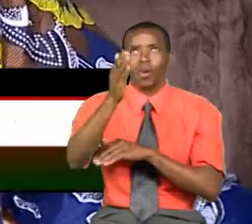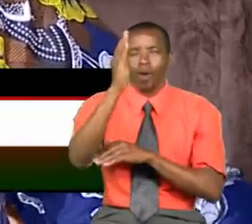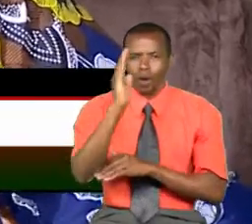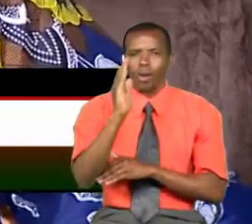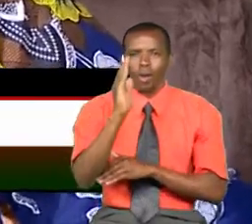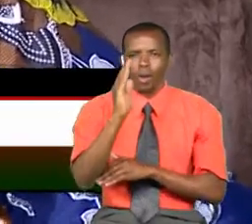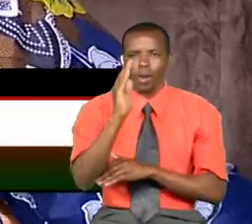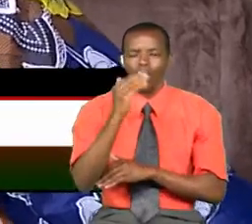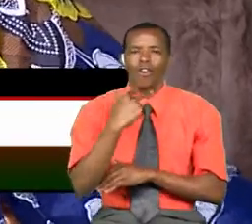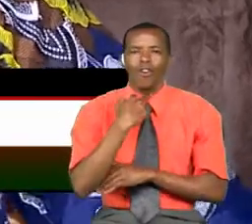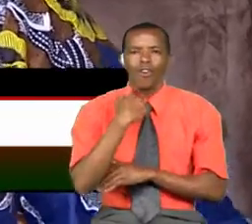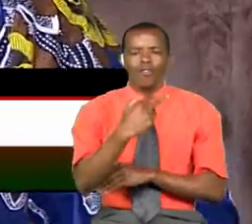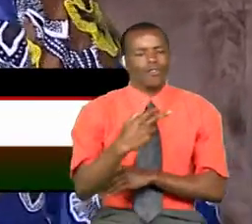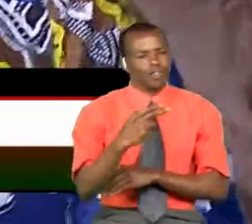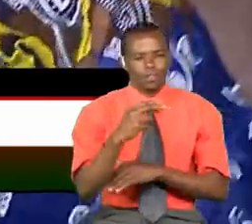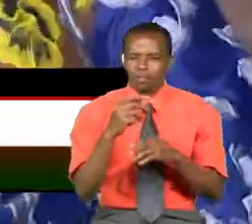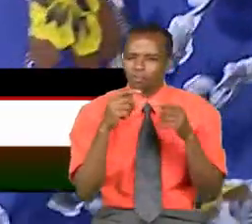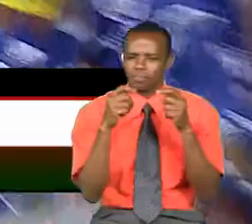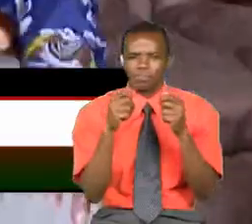iko. Nashukuru.